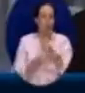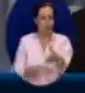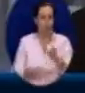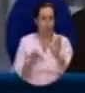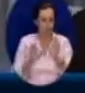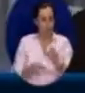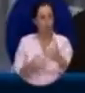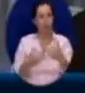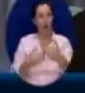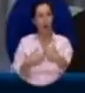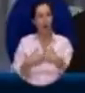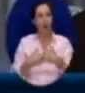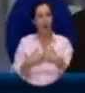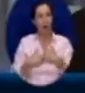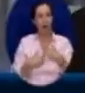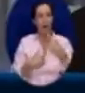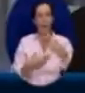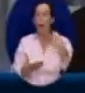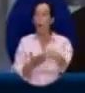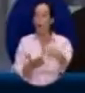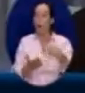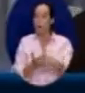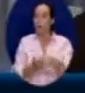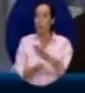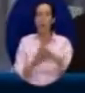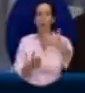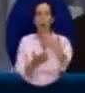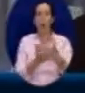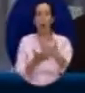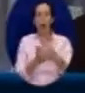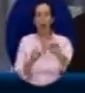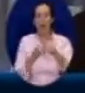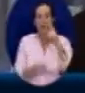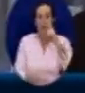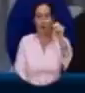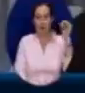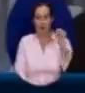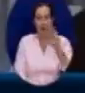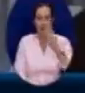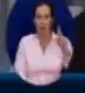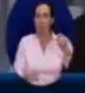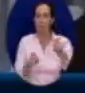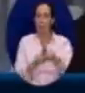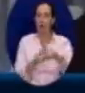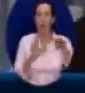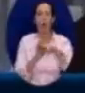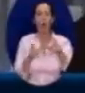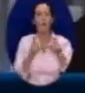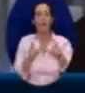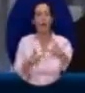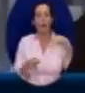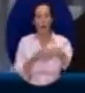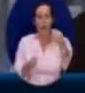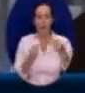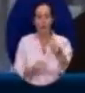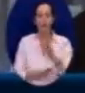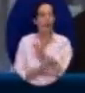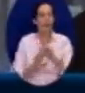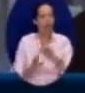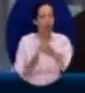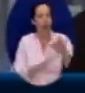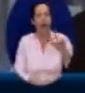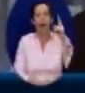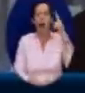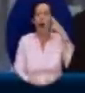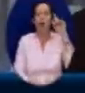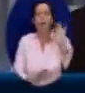באמת. אנחנו קבענו פיצויים ללא הוכחת נזק 120 אלף שקלים, כמו בחוק למניעת הטרדה מינית, אבל זה לא על זה. הרעיון הוא